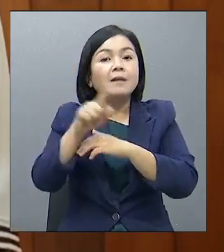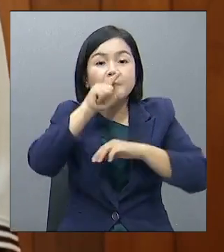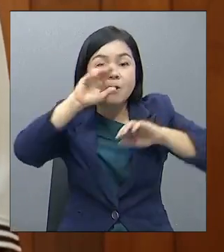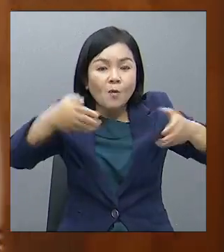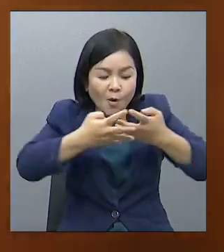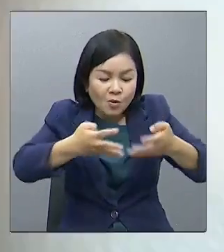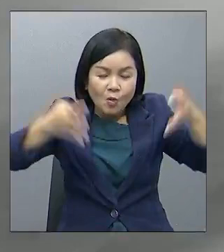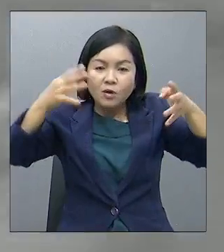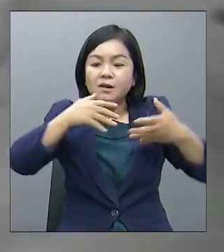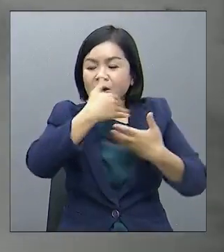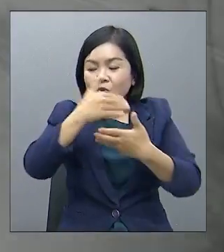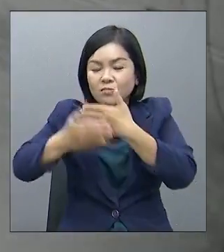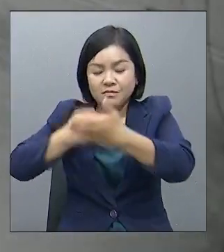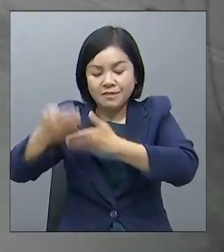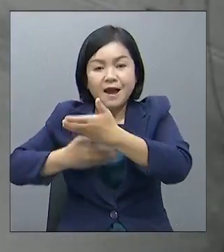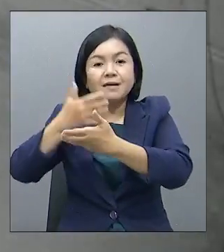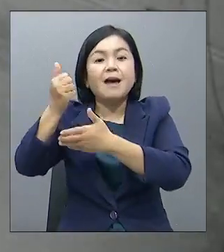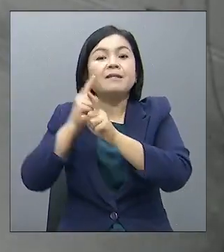าสินค้านะครับ